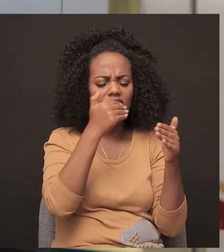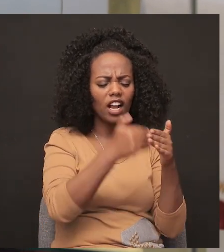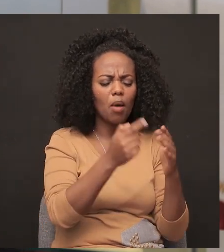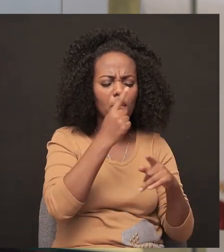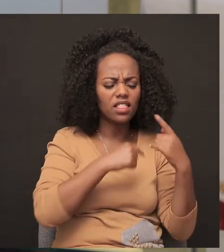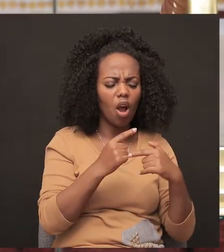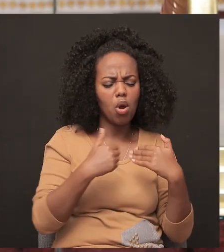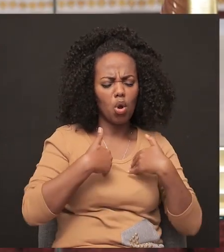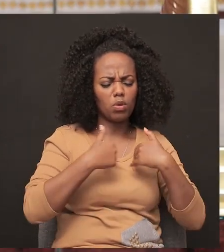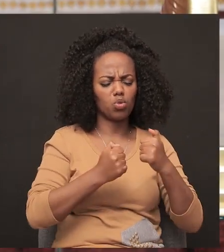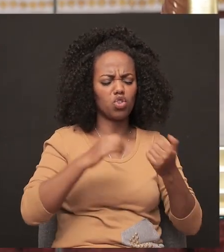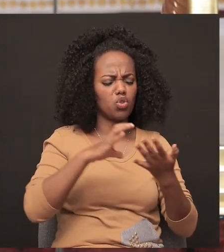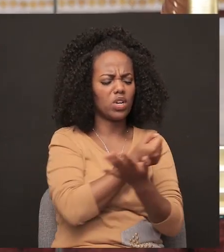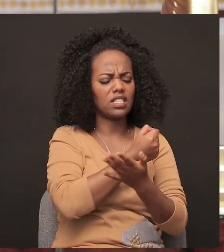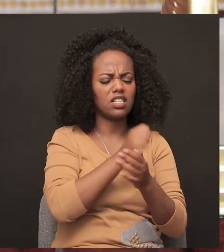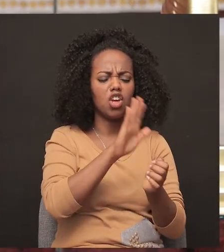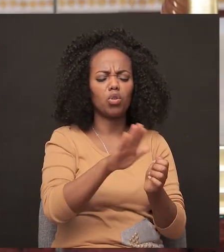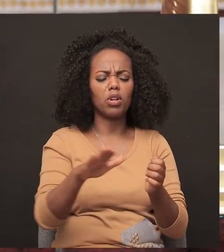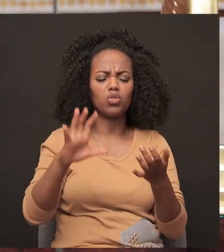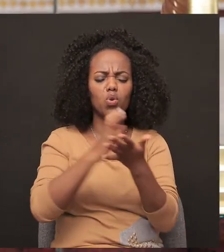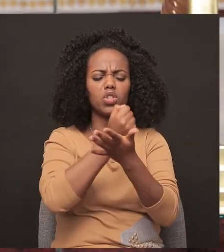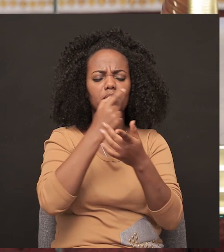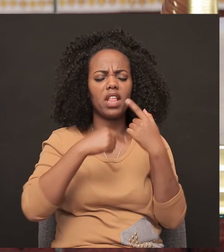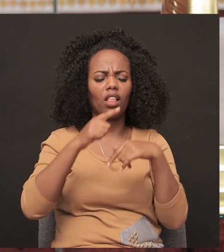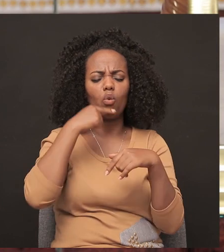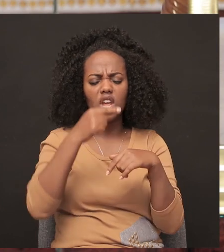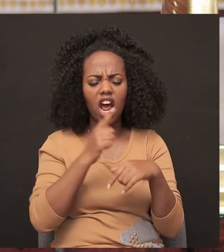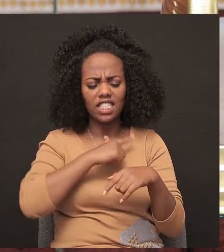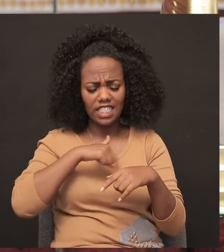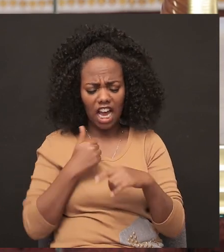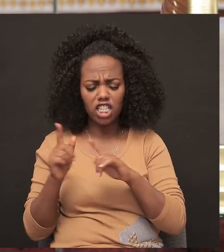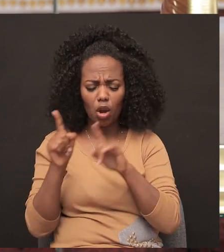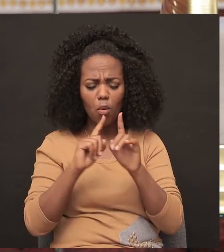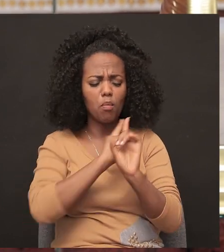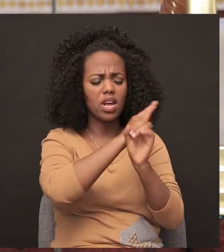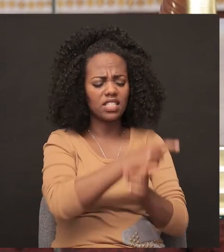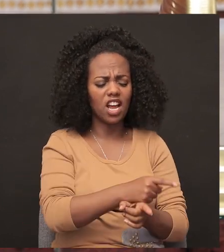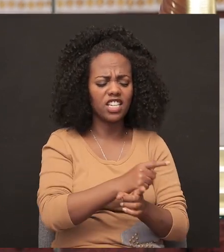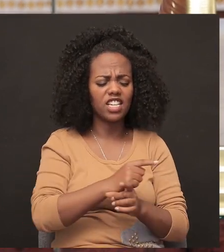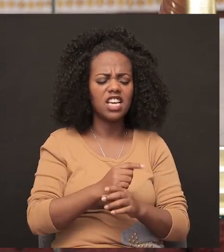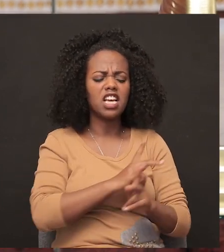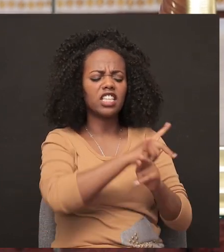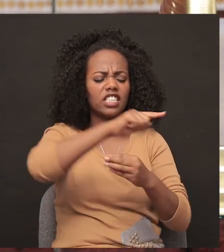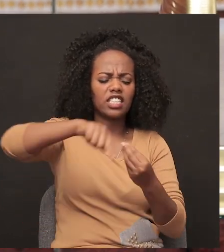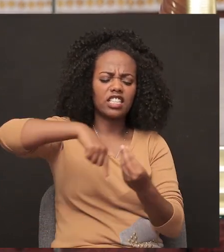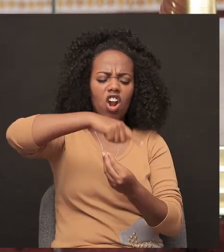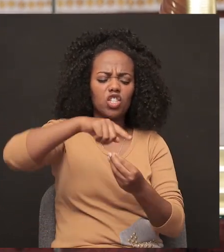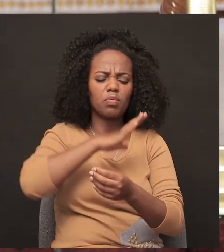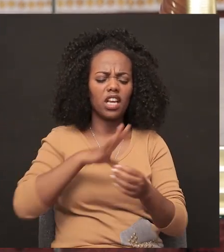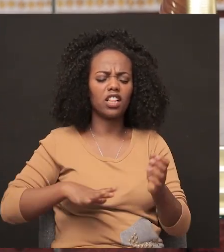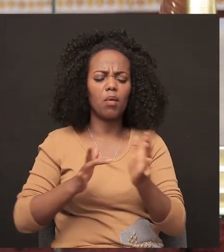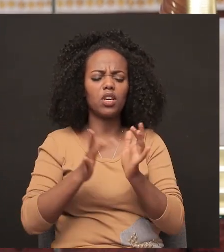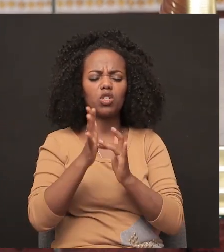መጣው ጎበዞችን ልወስድ ብላቴኖችን ልወስድ ይለናል እኛ ደግሞ እንድንለዋለን ቅጥራችን በጌታ በኢየሱስ